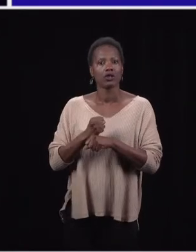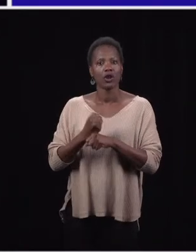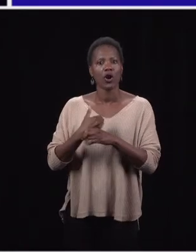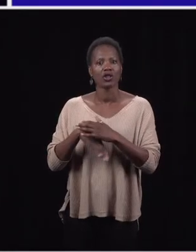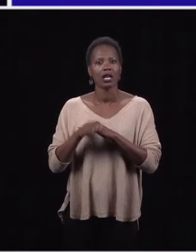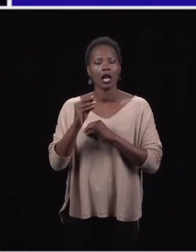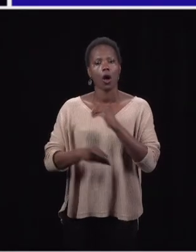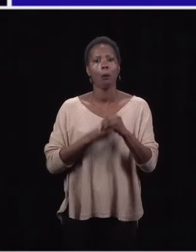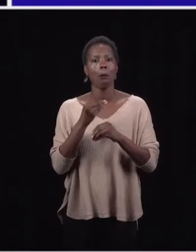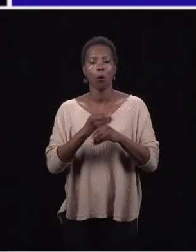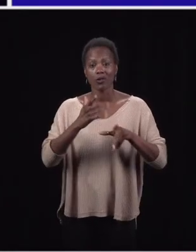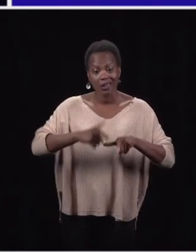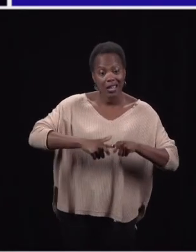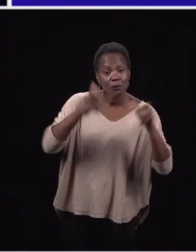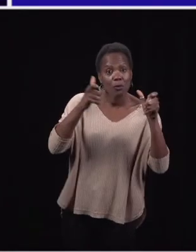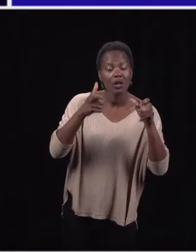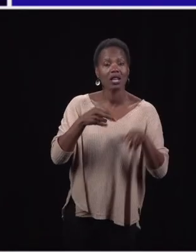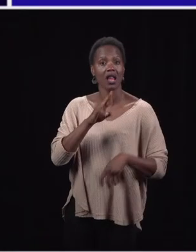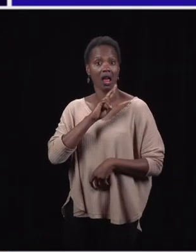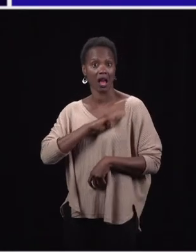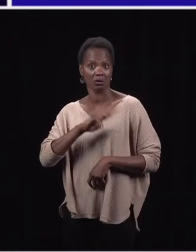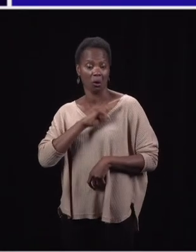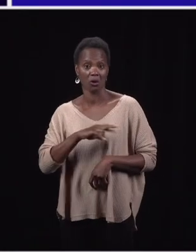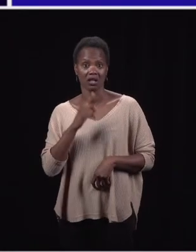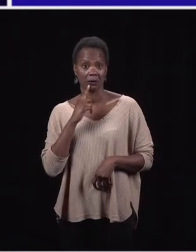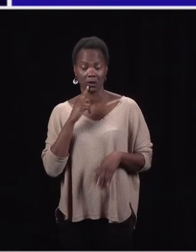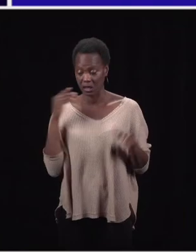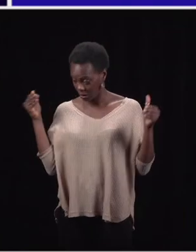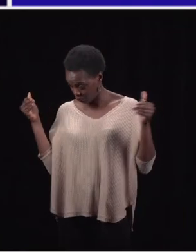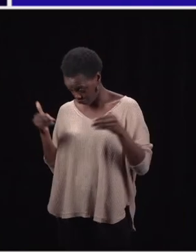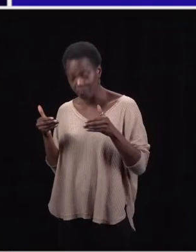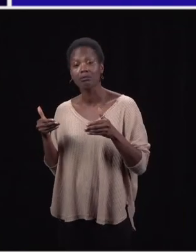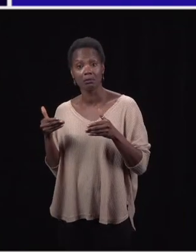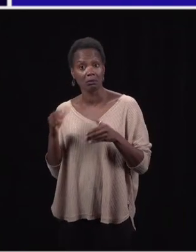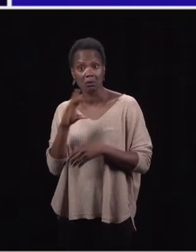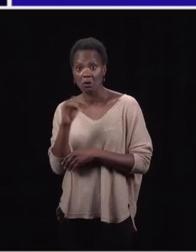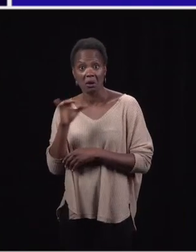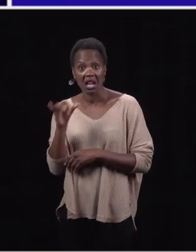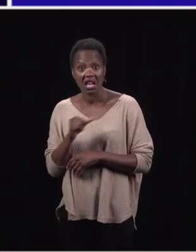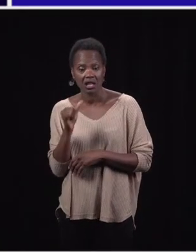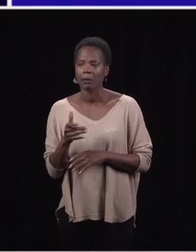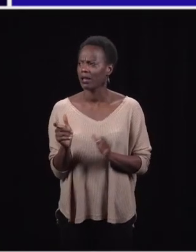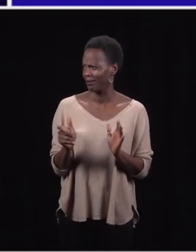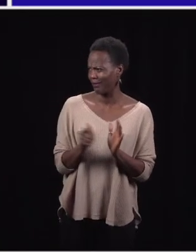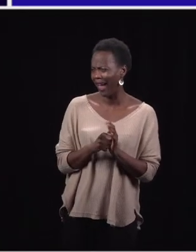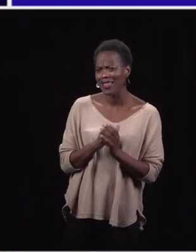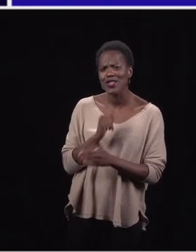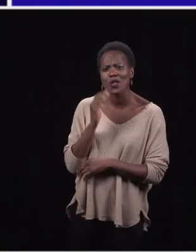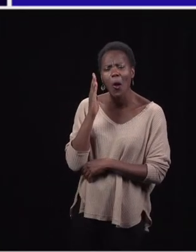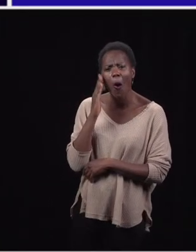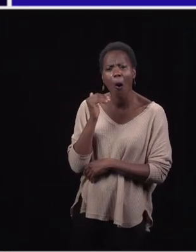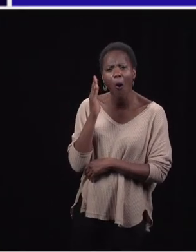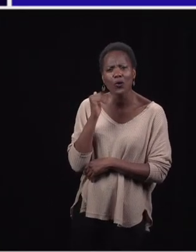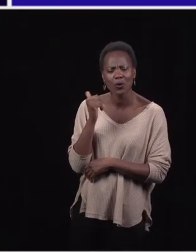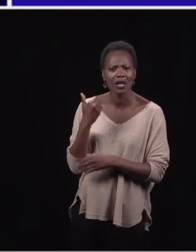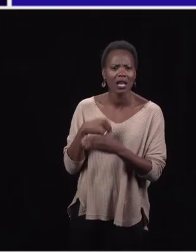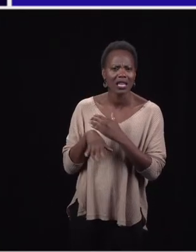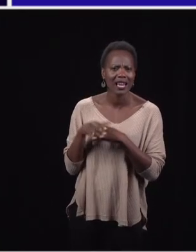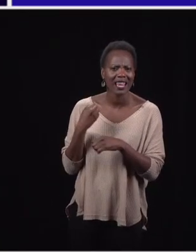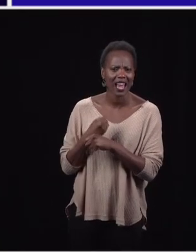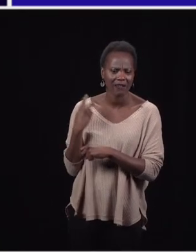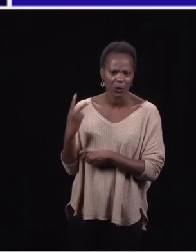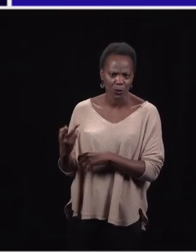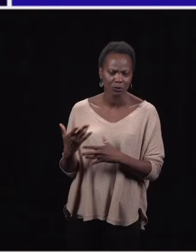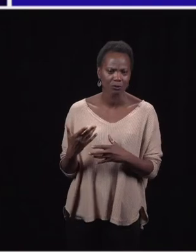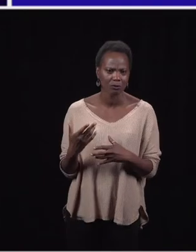lien avec le numérique initialement alors quand on quand on s'ennuie parce que manifestement c'était le cas dans dans son travail